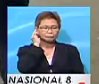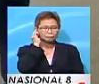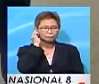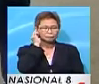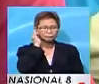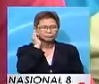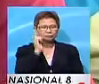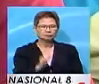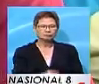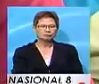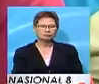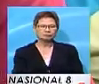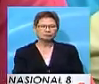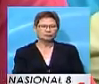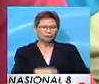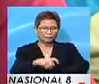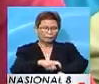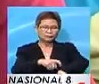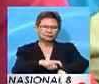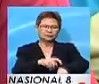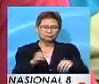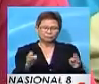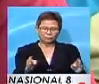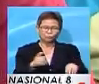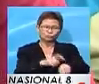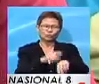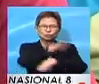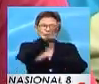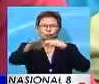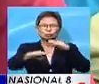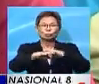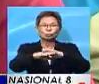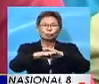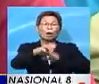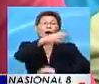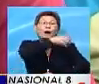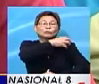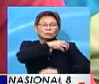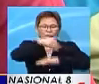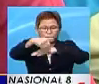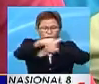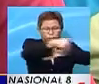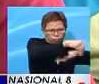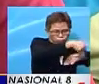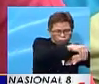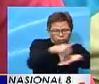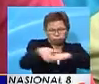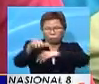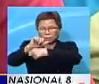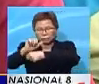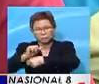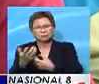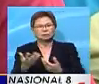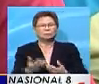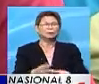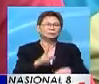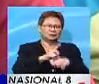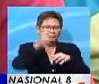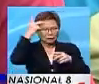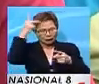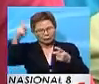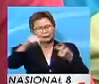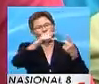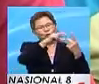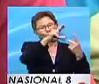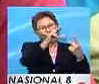Barat jadi dalam tempoh tu semua anggota akan digerakkanlah Bukan saja di seluruh kelantanlah gua